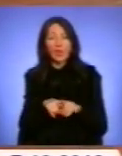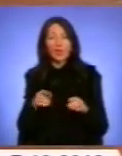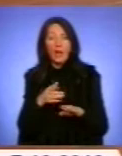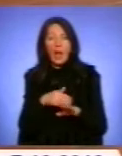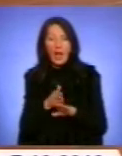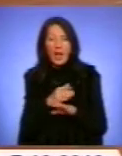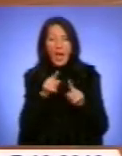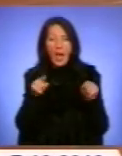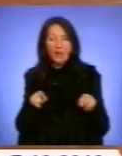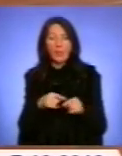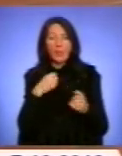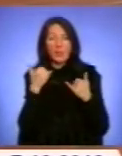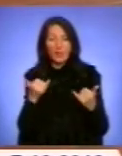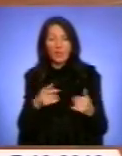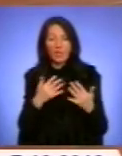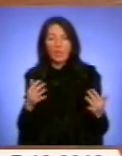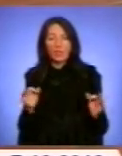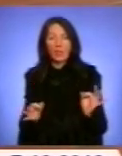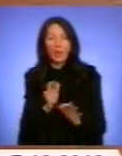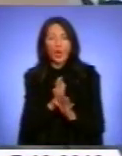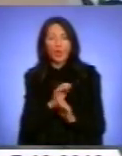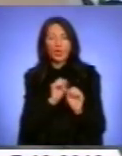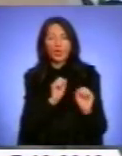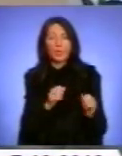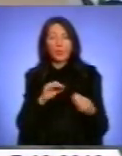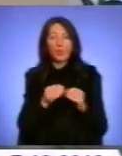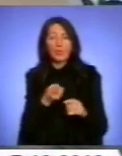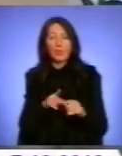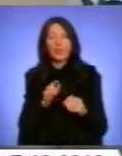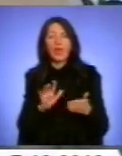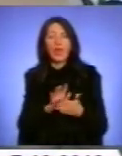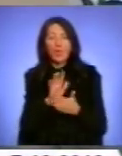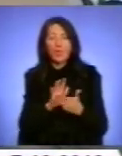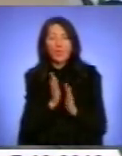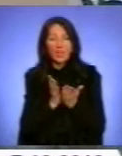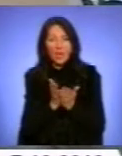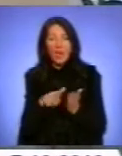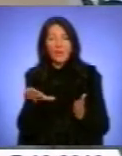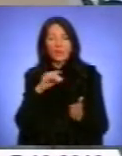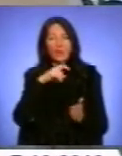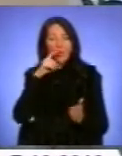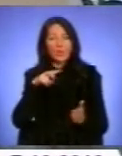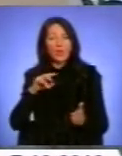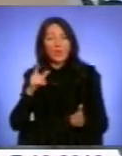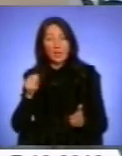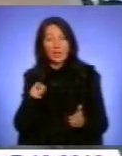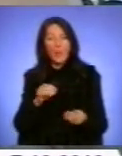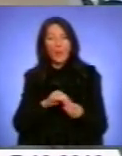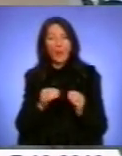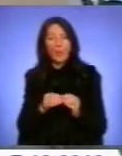присвячена різним природозахисним проблемам. Це видання Всеукраїнської ліги, тому там проблеми